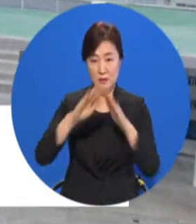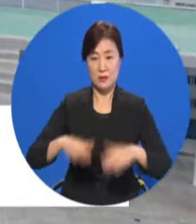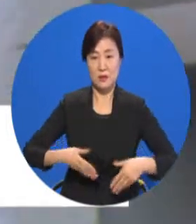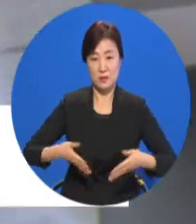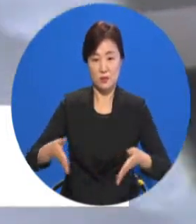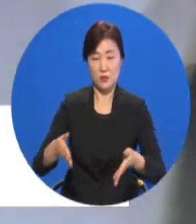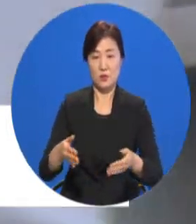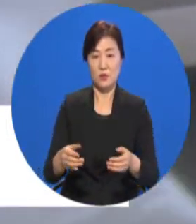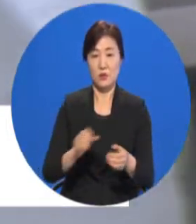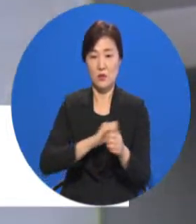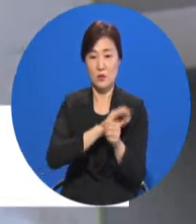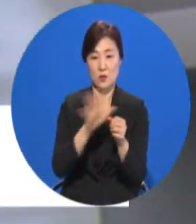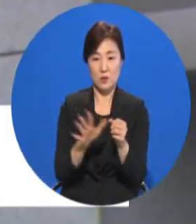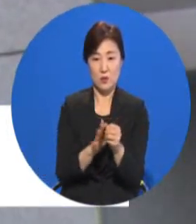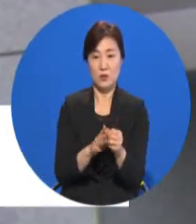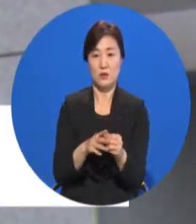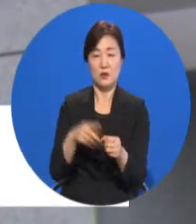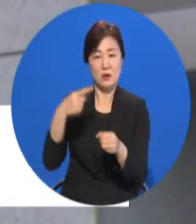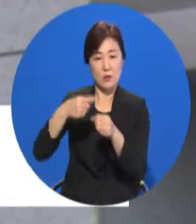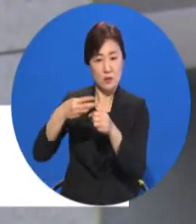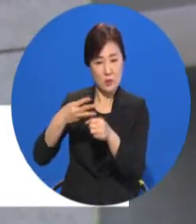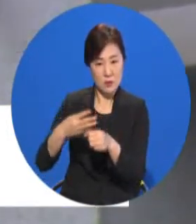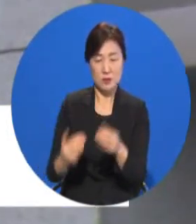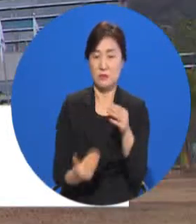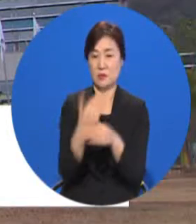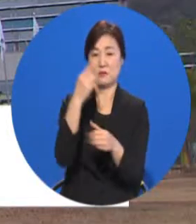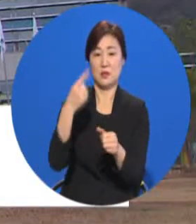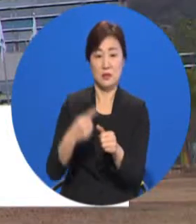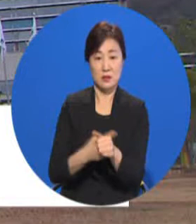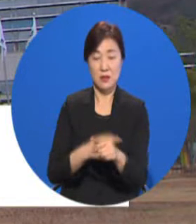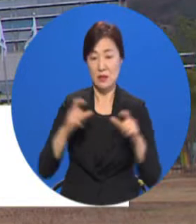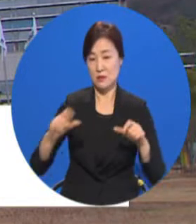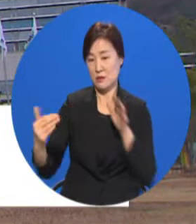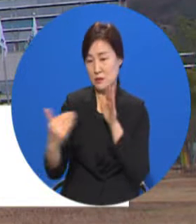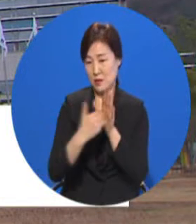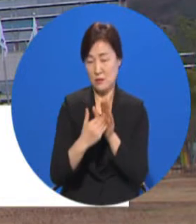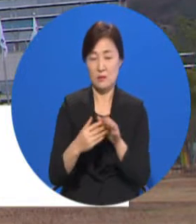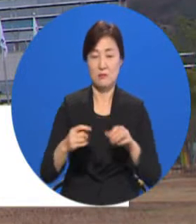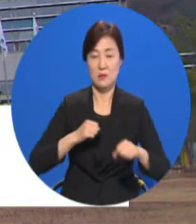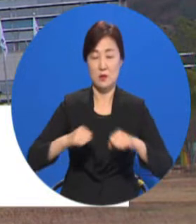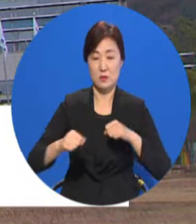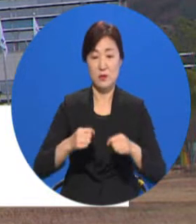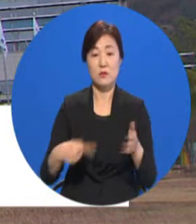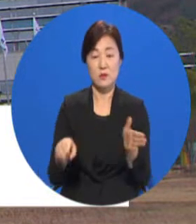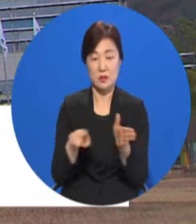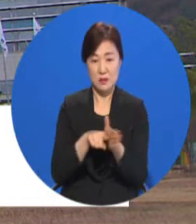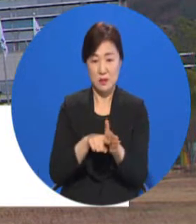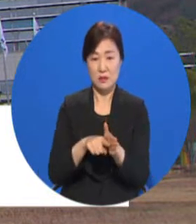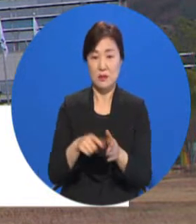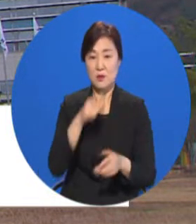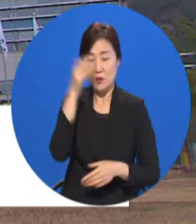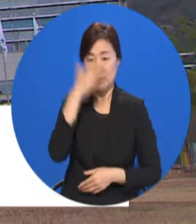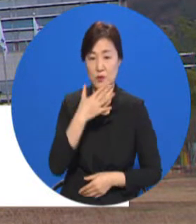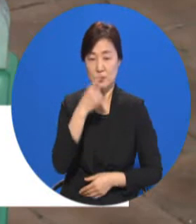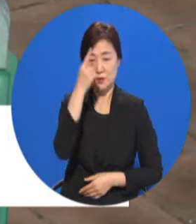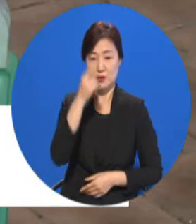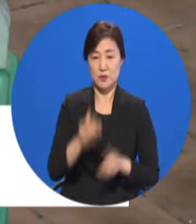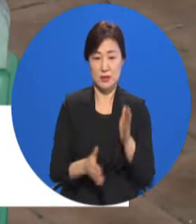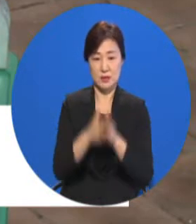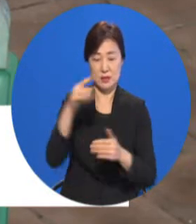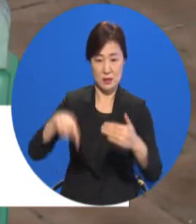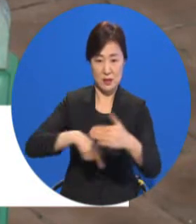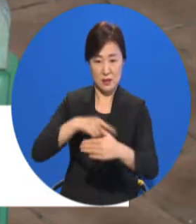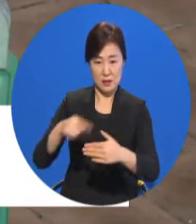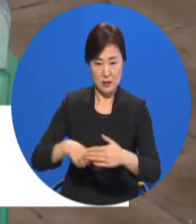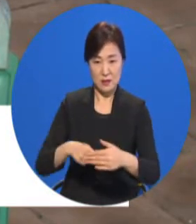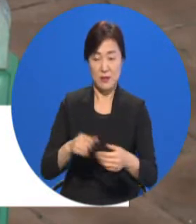코로나19 전남 두세 번째 확진자가 발생하면서 지역 감염 확산이 우려됨에 따라 여수시와 순천시의 일선